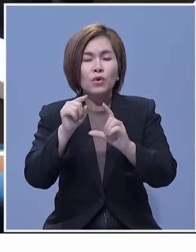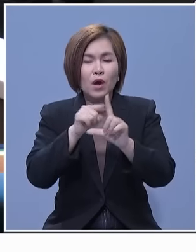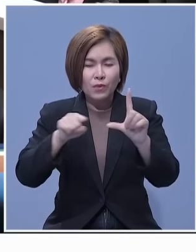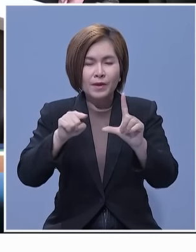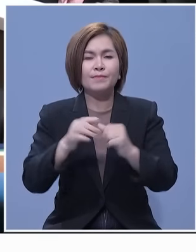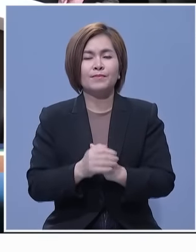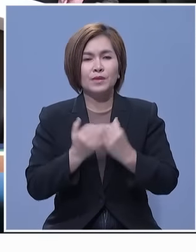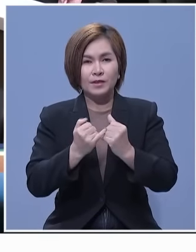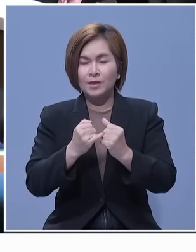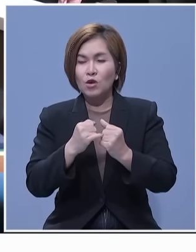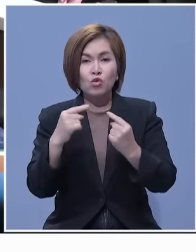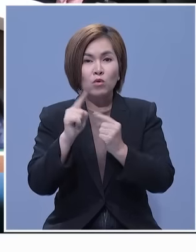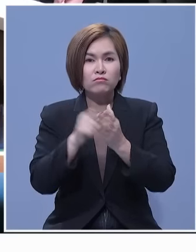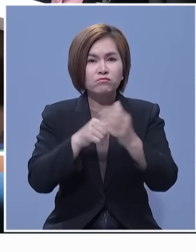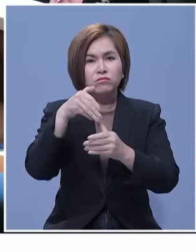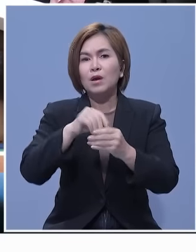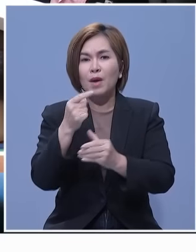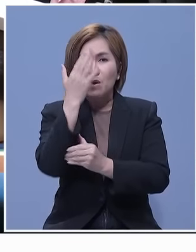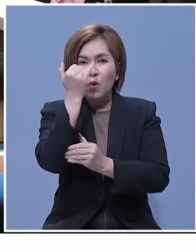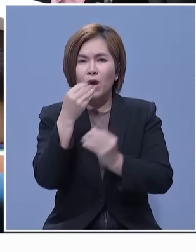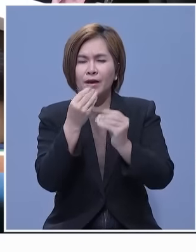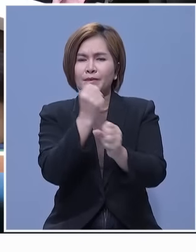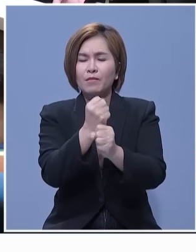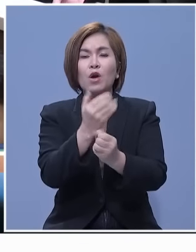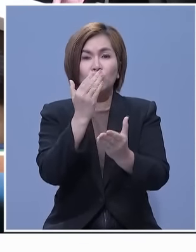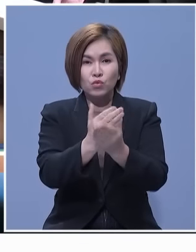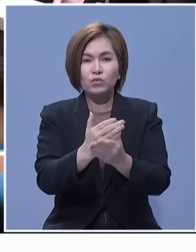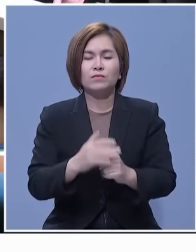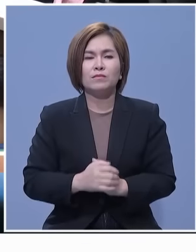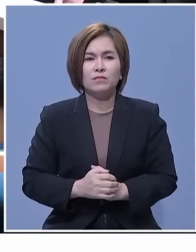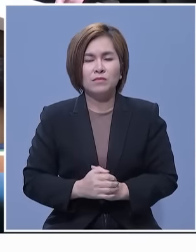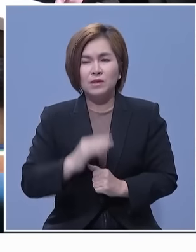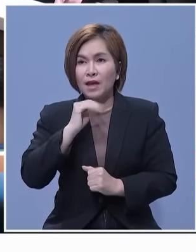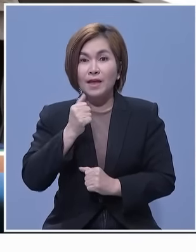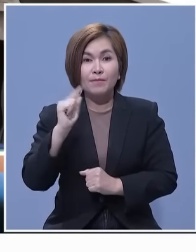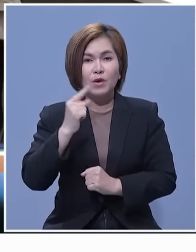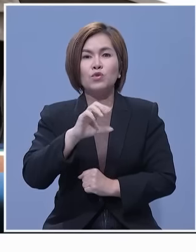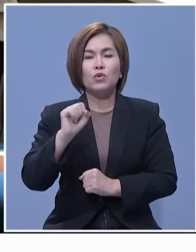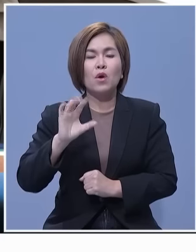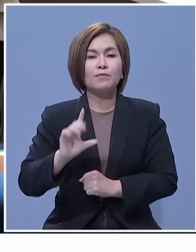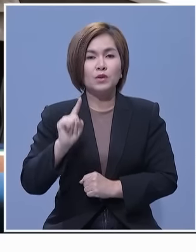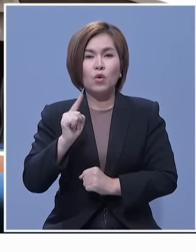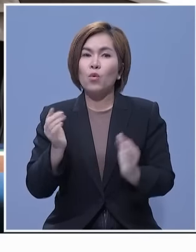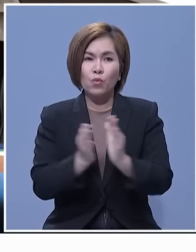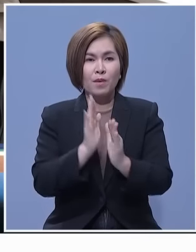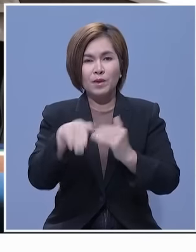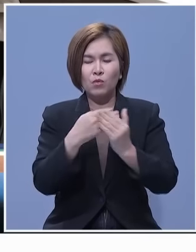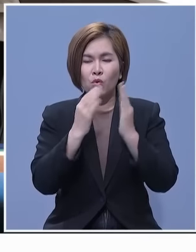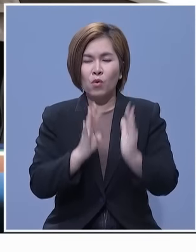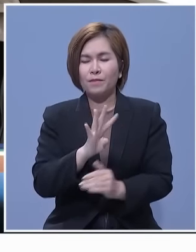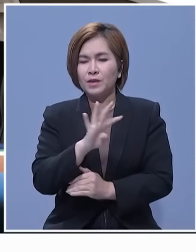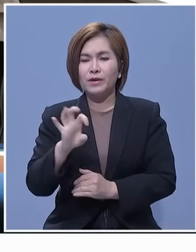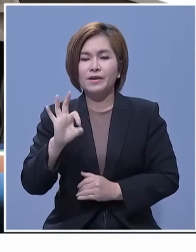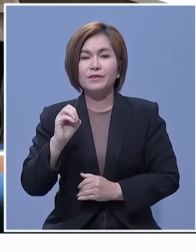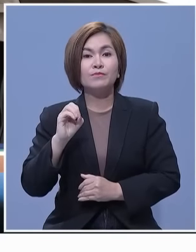ระหว่างการหาใหม่เนื่องจากท่านเถูกสั่งอยู่ปฏิบัหน้าที่เหมือนกันนะคะหากได้สส 1คนนี้มาสภาก็จะมีรวมทั้งหมด 492